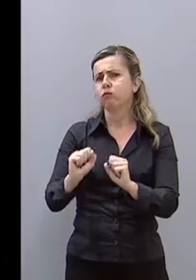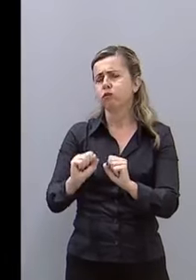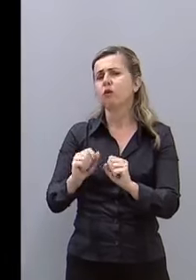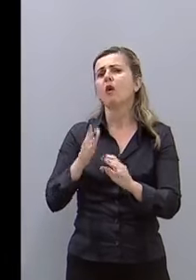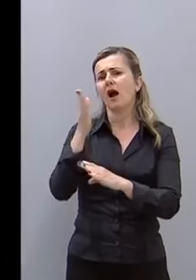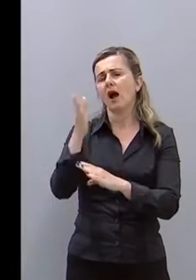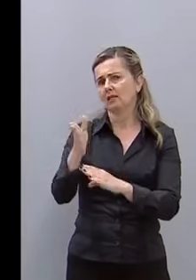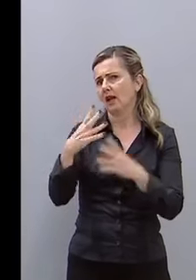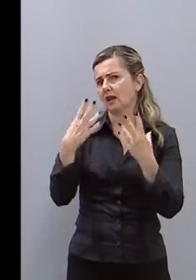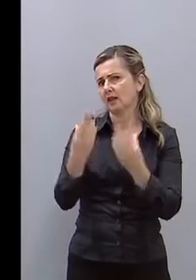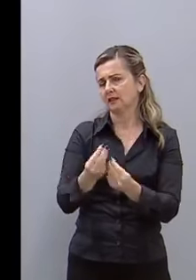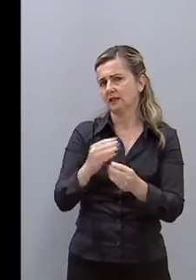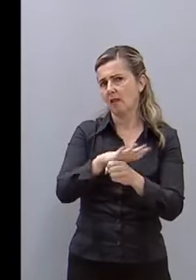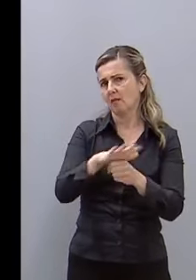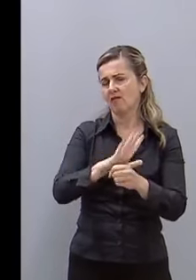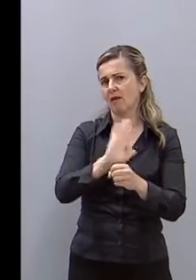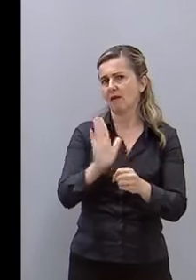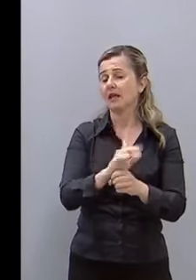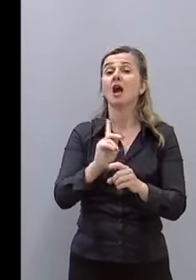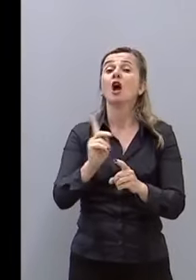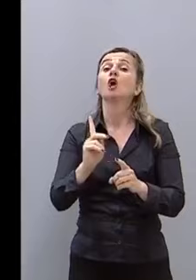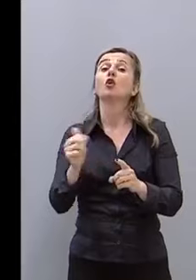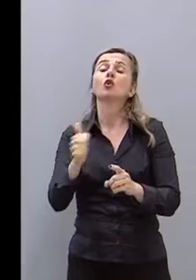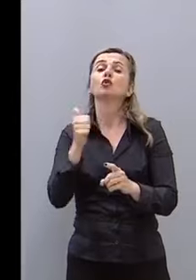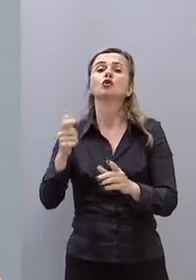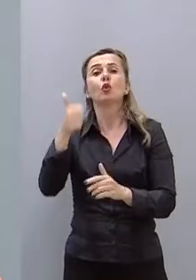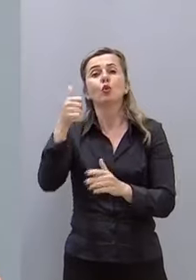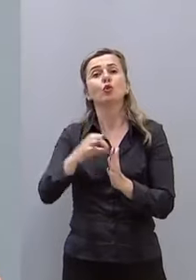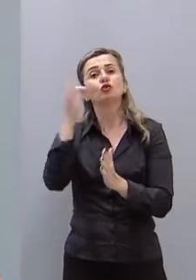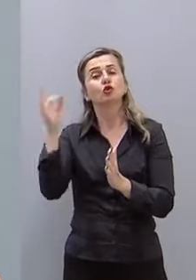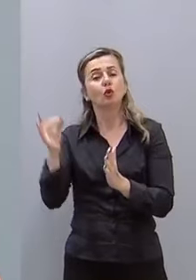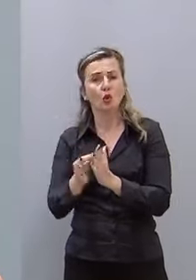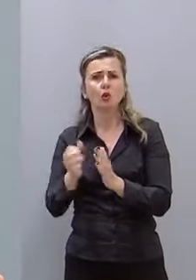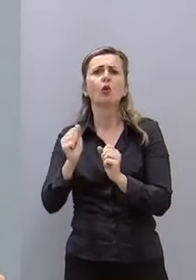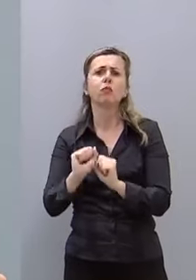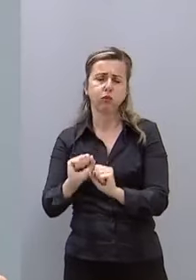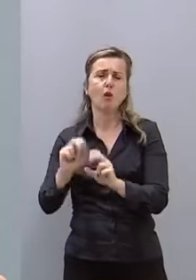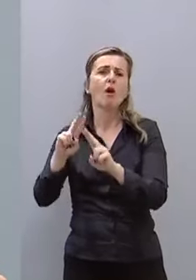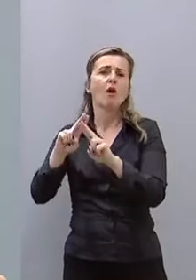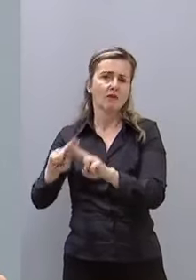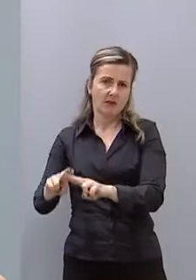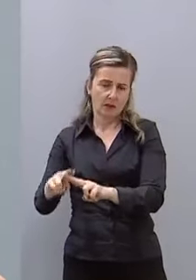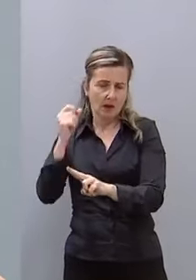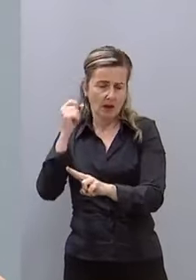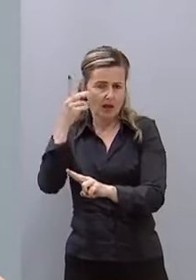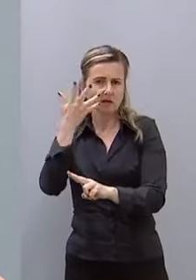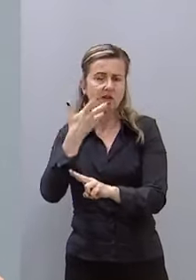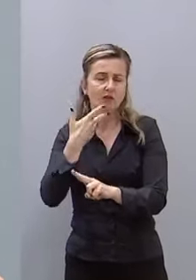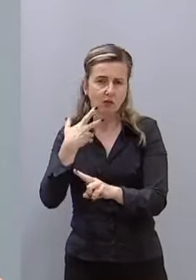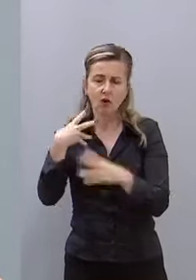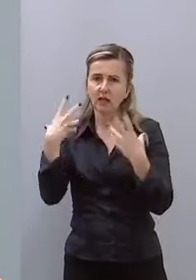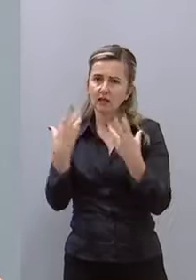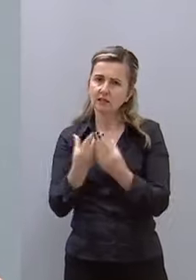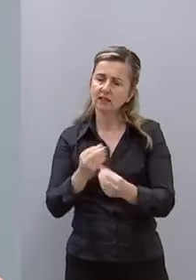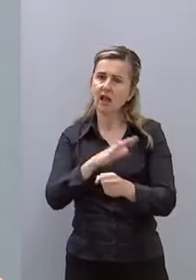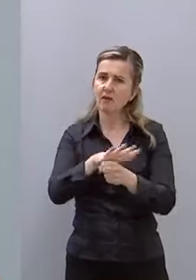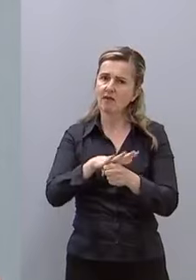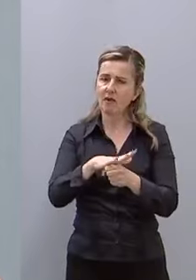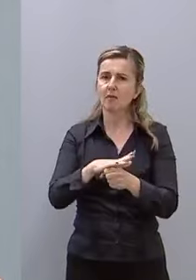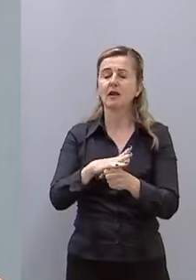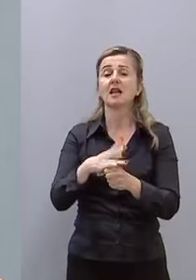anche insieme e non più nell'arco della sola giornata può anche starci se vuole anche insieme ai propri